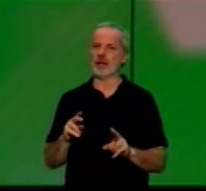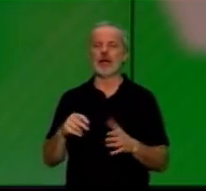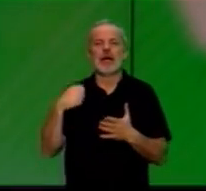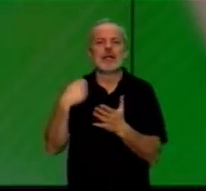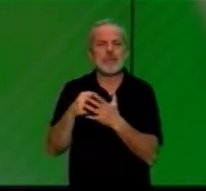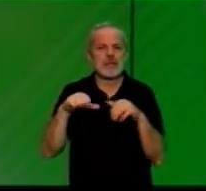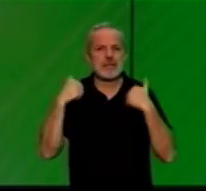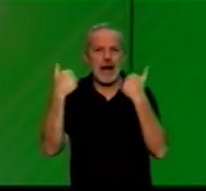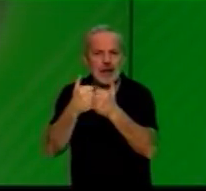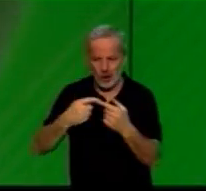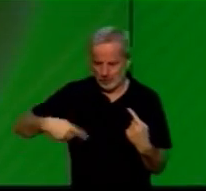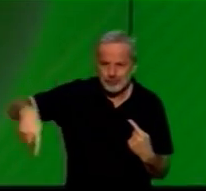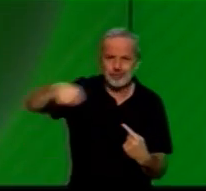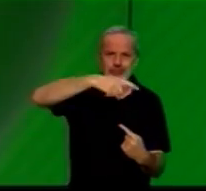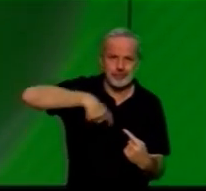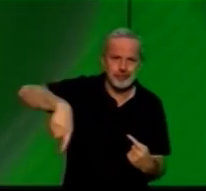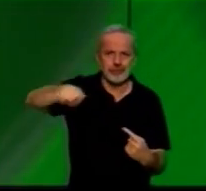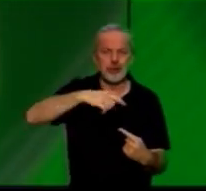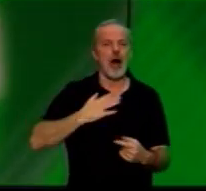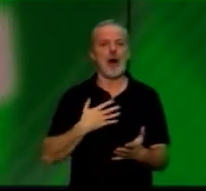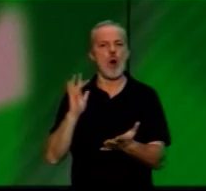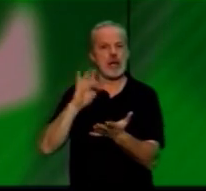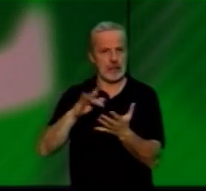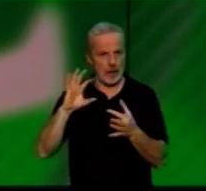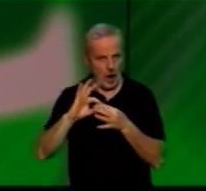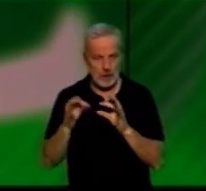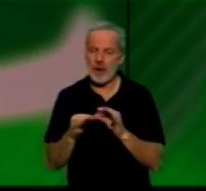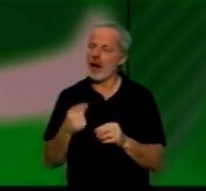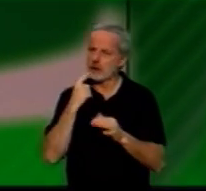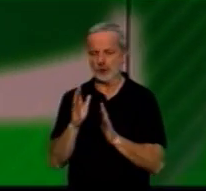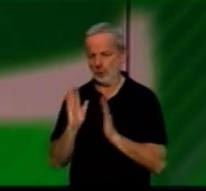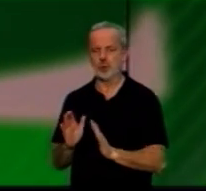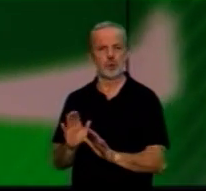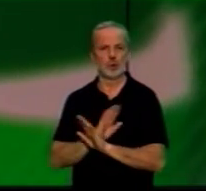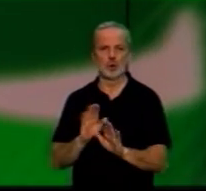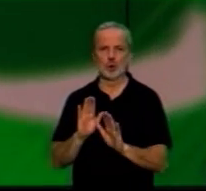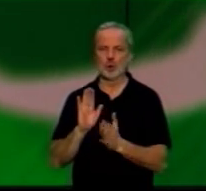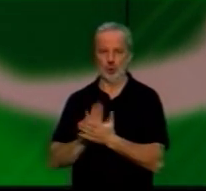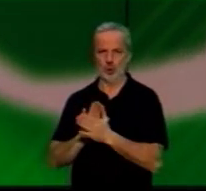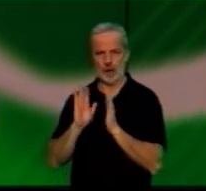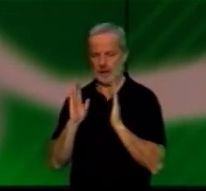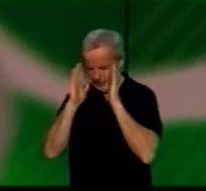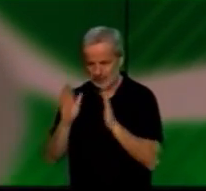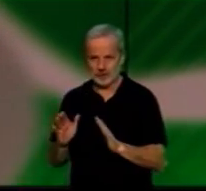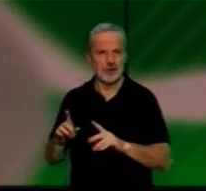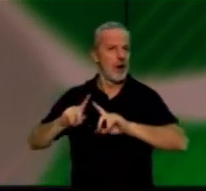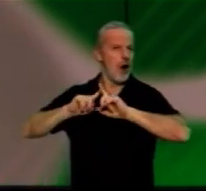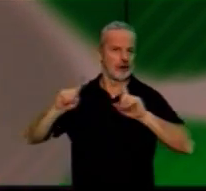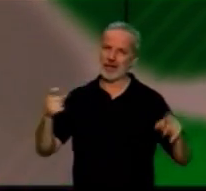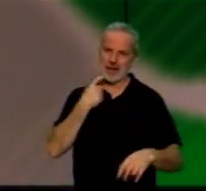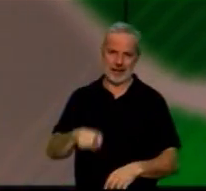si vlastně nějaký cíl, tu olympiádu, takže vlastně bych k tomu chtěl nějak směřovat a na to se vlastně nějak dlouhodobě